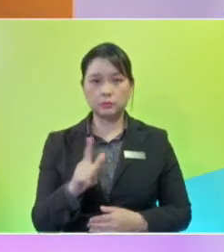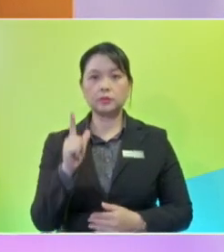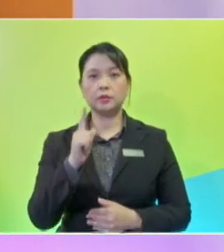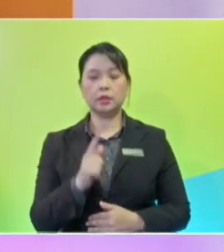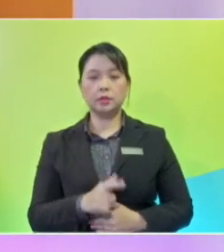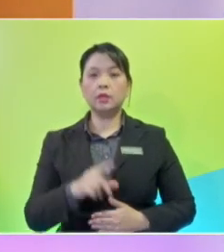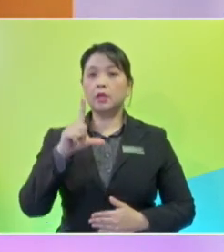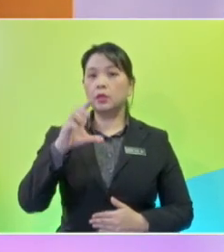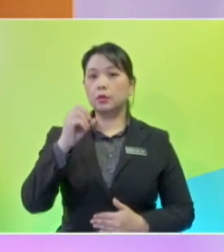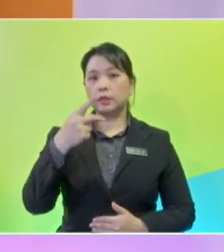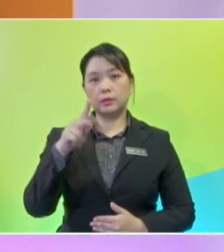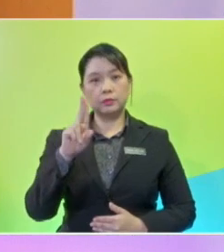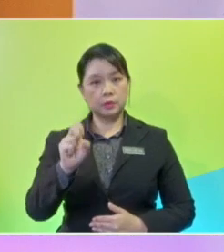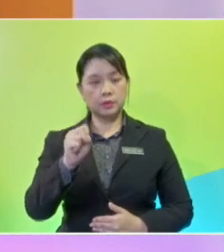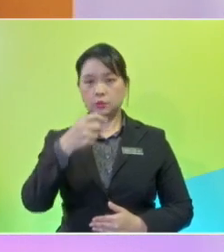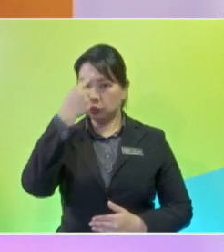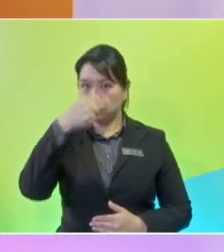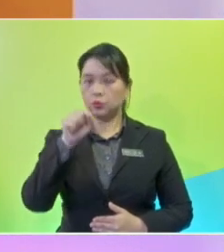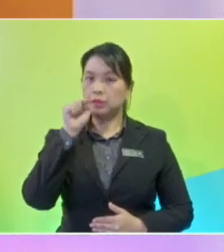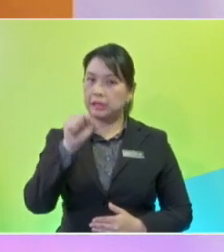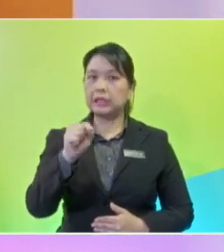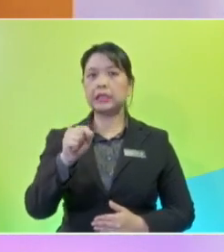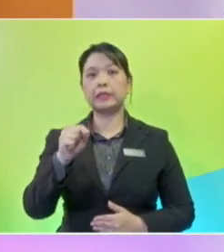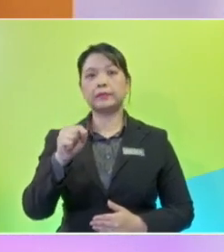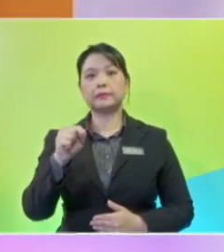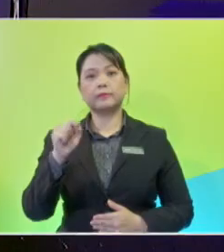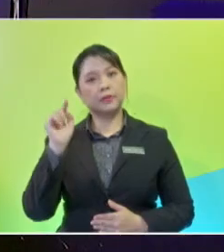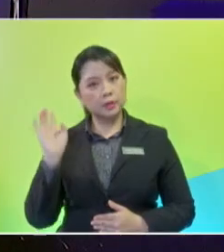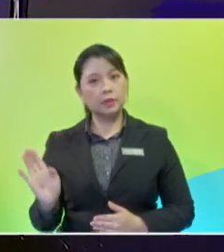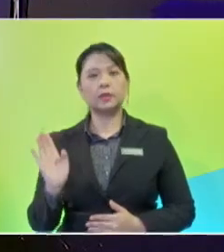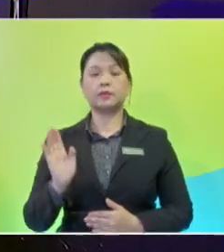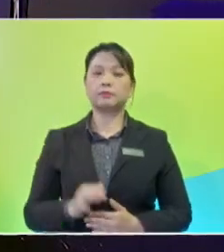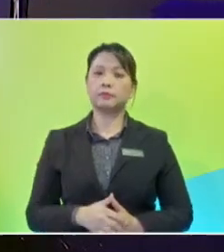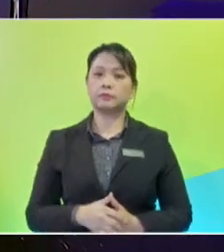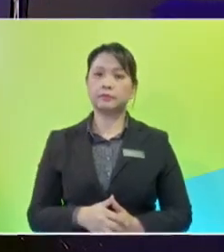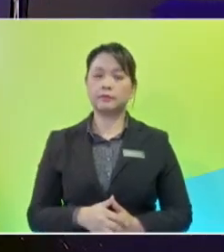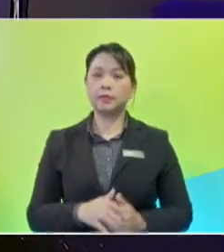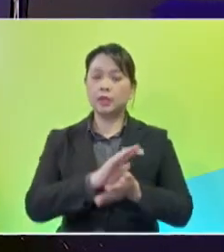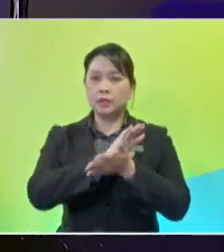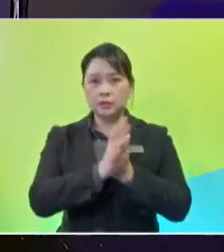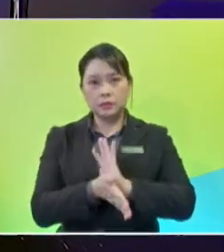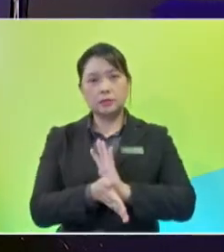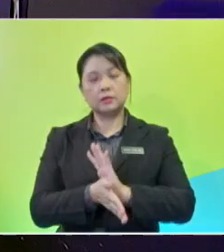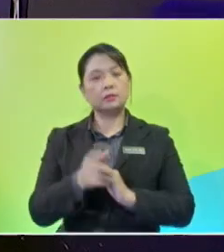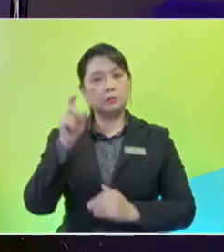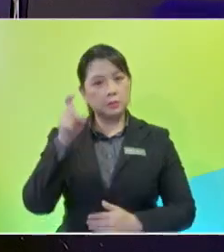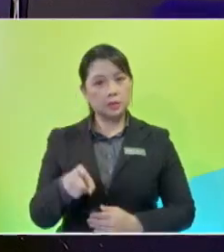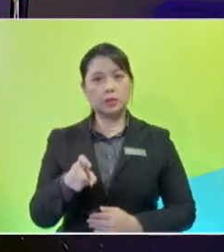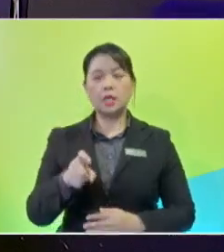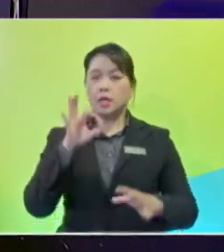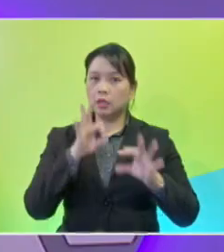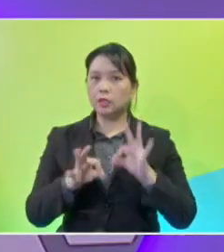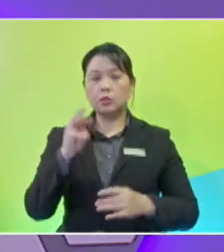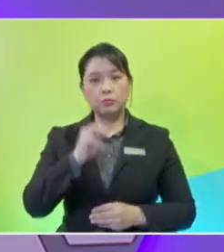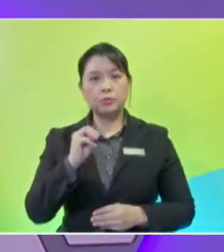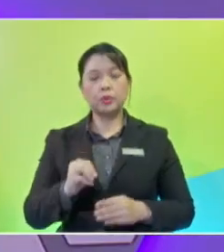locast untuk titik zomitri ini hah itu dia jadi saya pasti sekiranya kalau murid ya kan